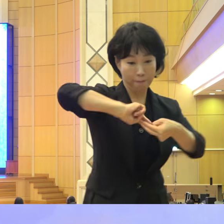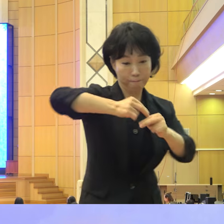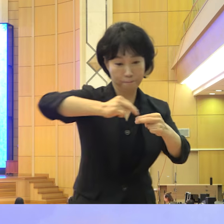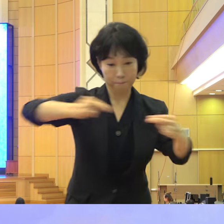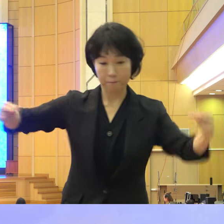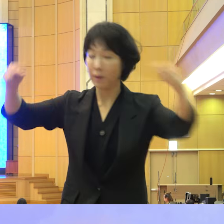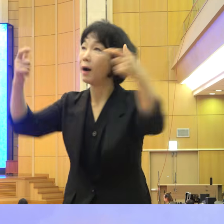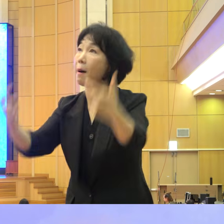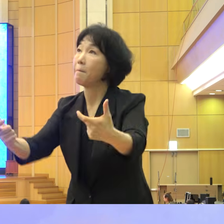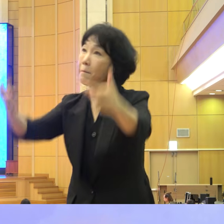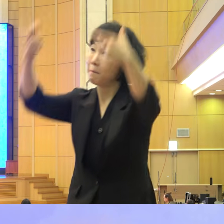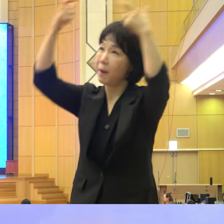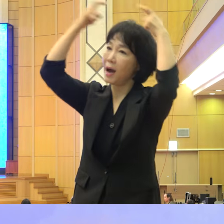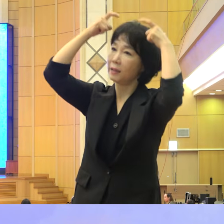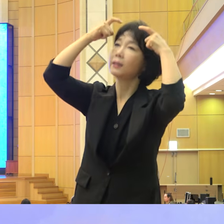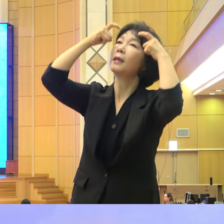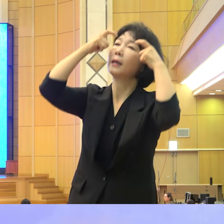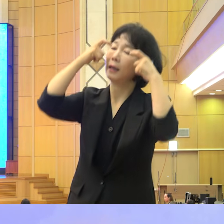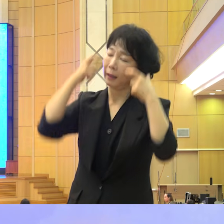멸류관